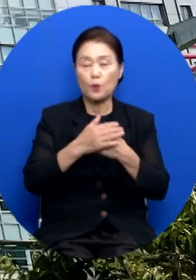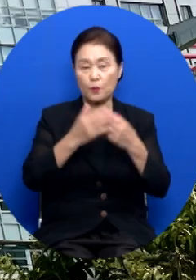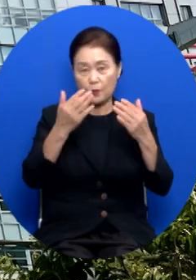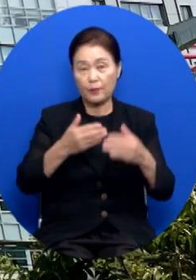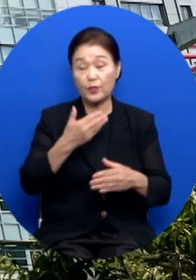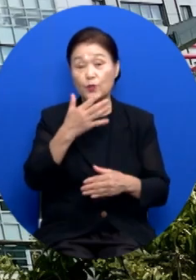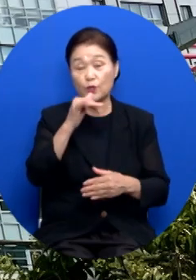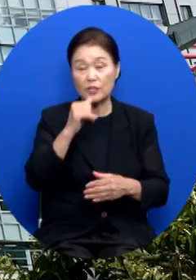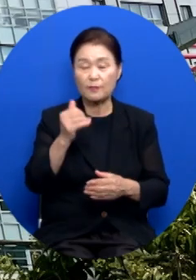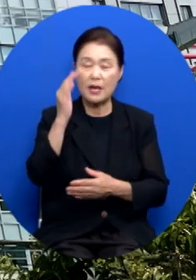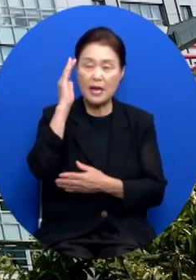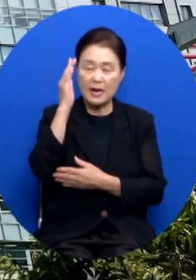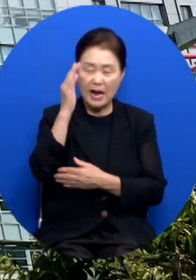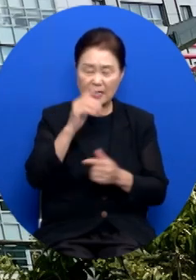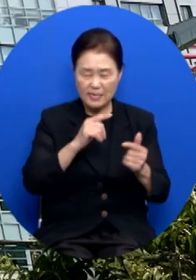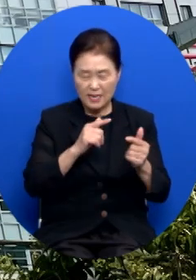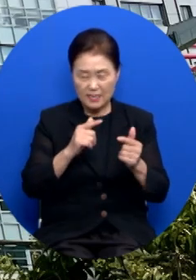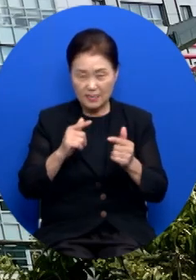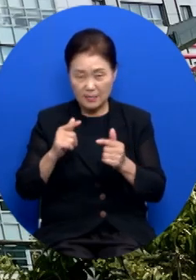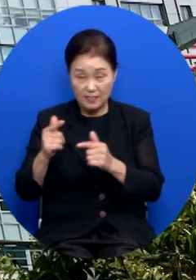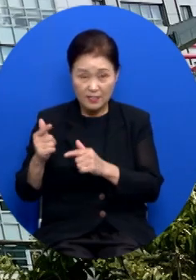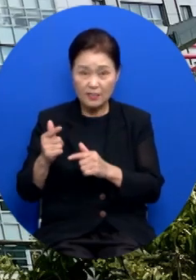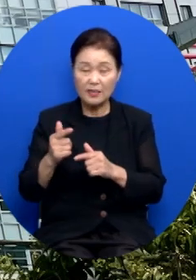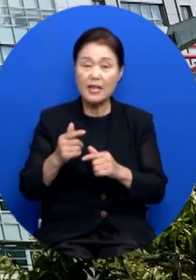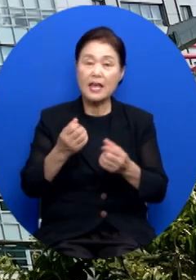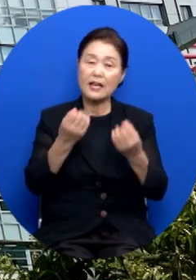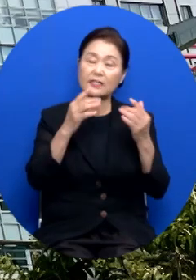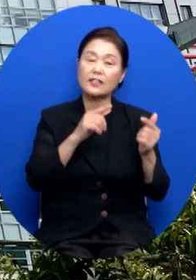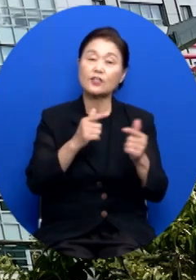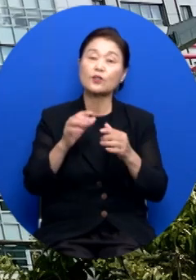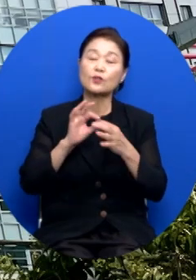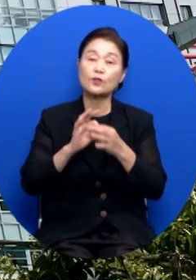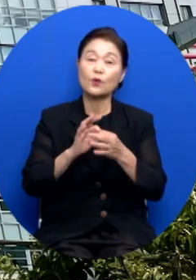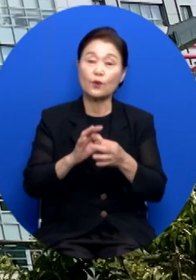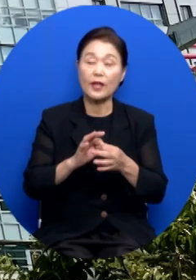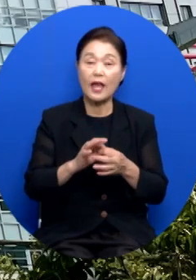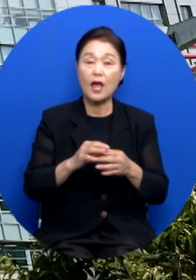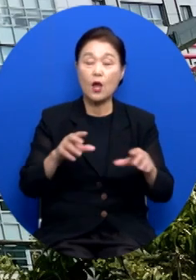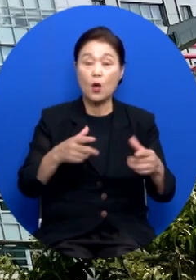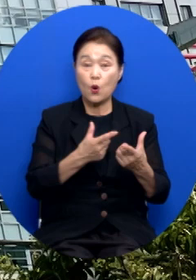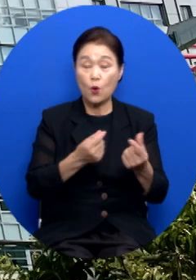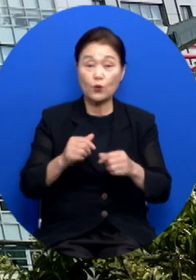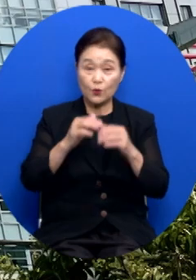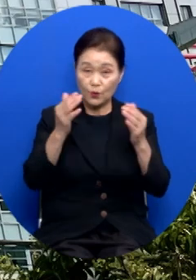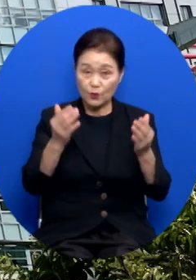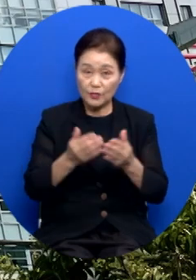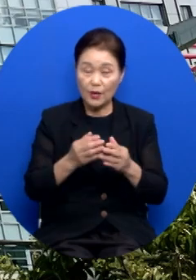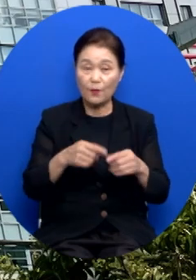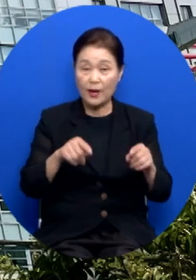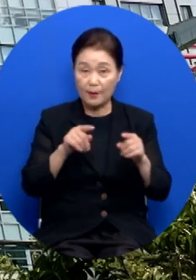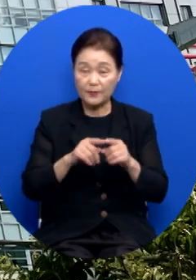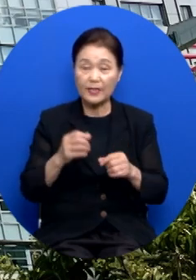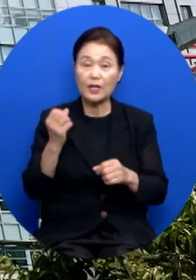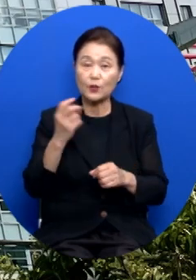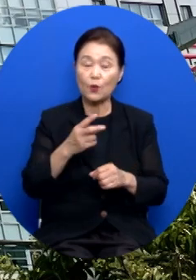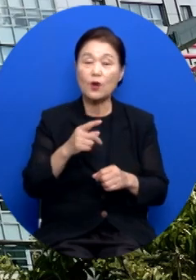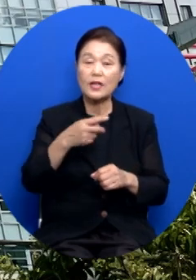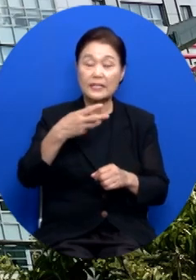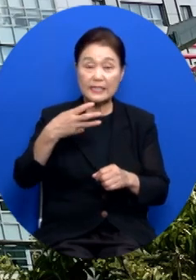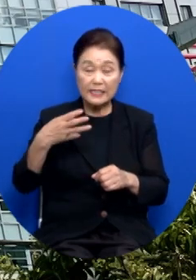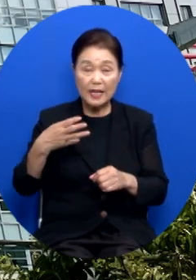인문 강좌와 인문 체험, 인문 주간 행사 등을 통해 민군 공동체와 부비부비 공동체, 1, 2,